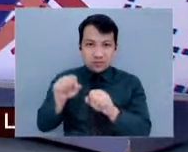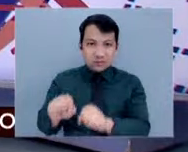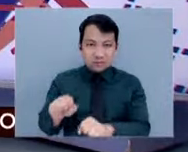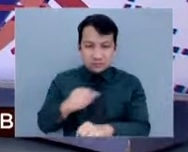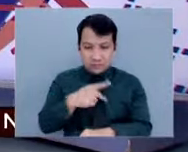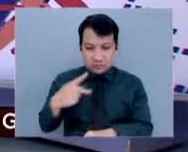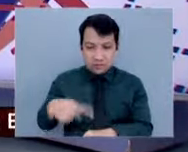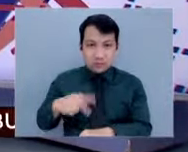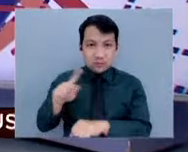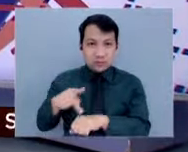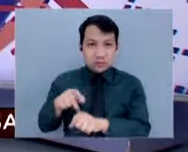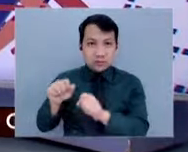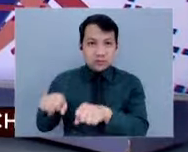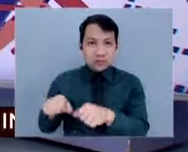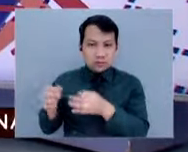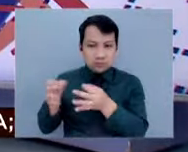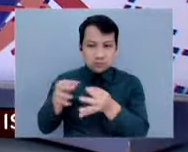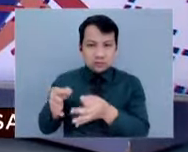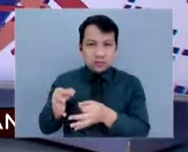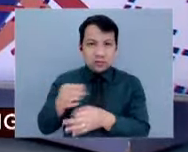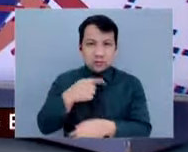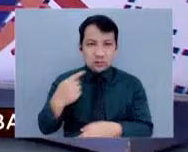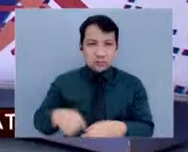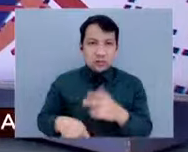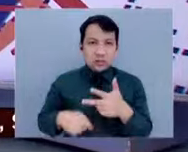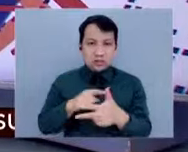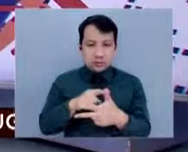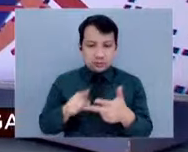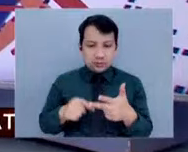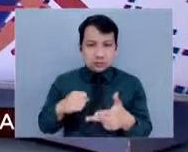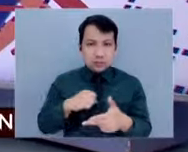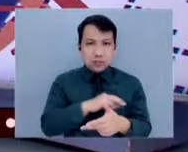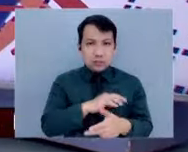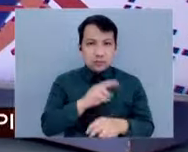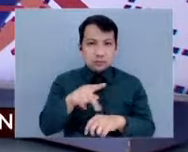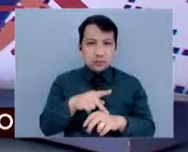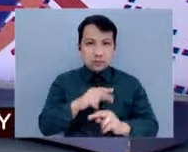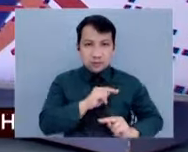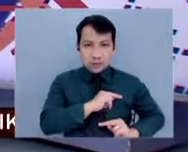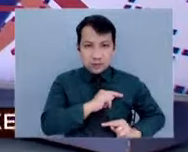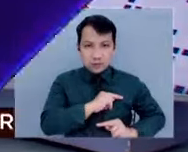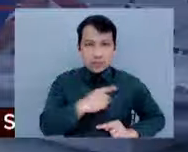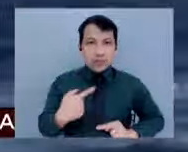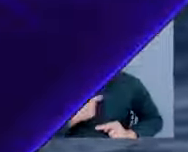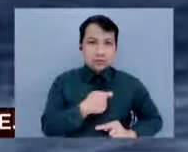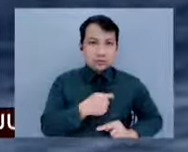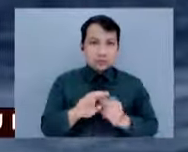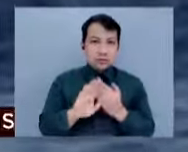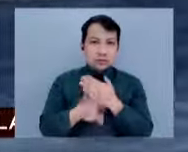Chinese Embassy, lalo tatlong tauhan na Philippine Navy ang napuruhan. Nagbabalik si Gio Robles.